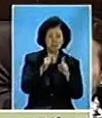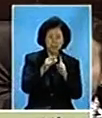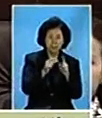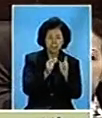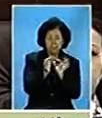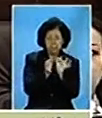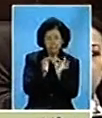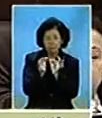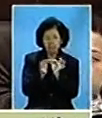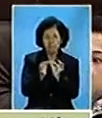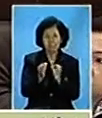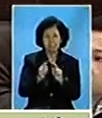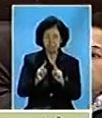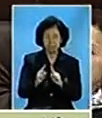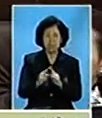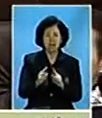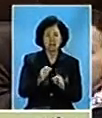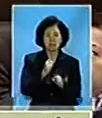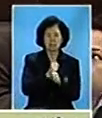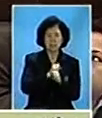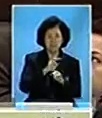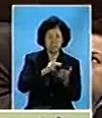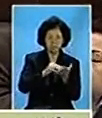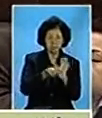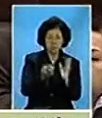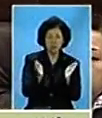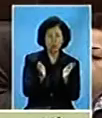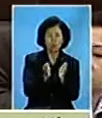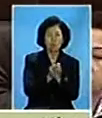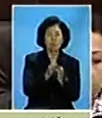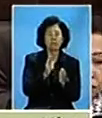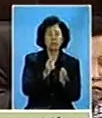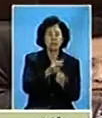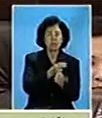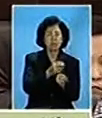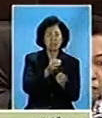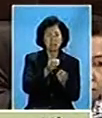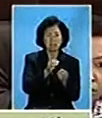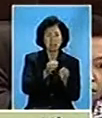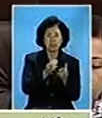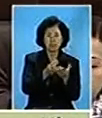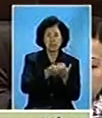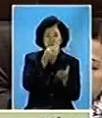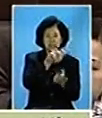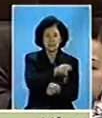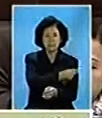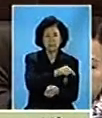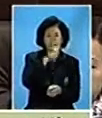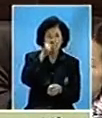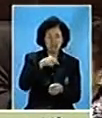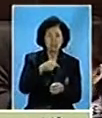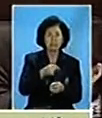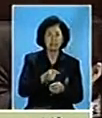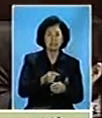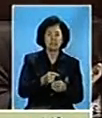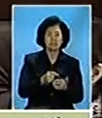ามเข้าไปเพื่อให้มีความหมายรวมถึงวิชาชีพการแพทย์แผนไทยนั้นมีความหมายรวมถึงการประกอบวิชาชีพการแพท